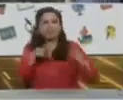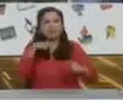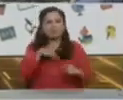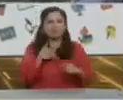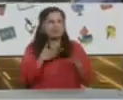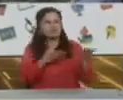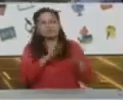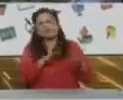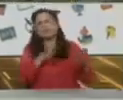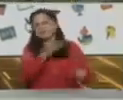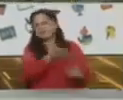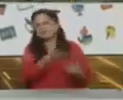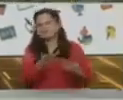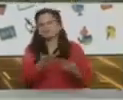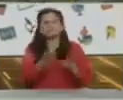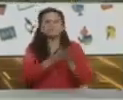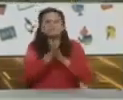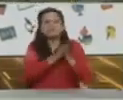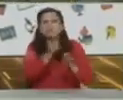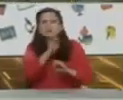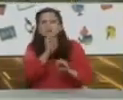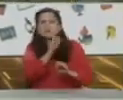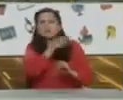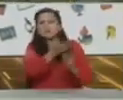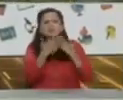है। किसी को भी